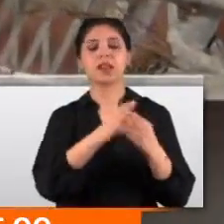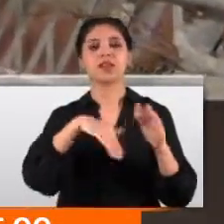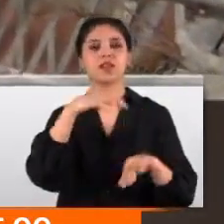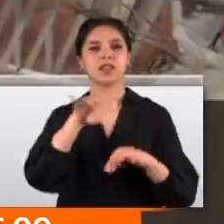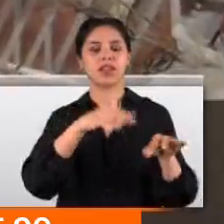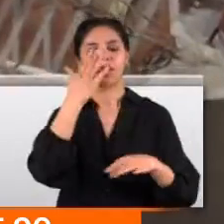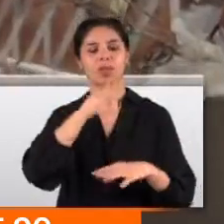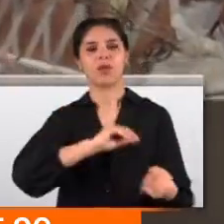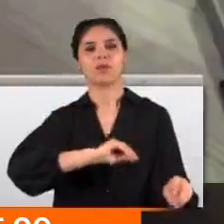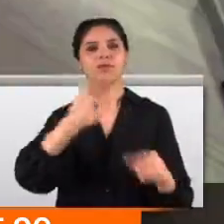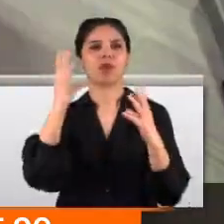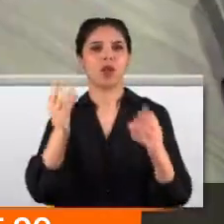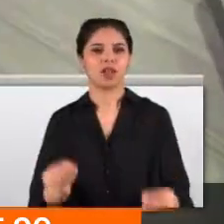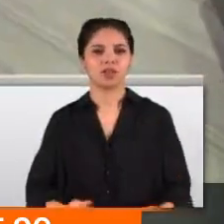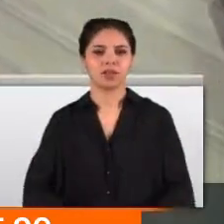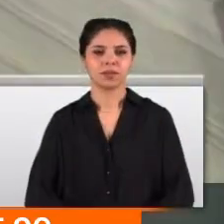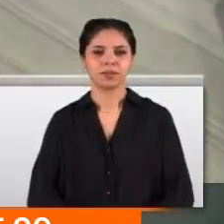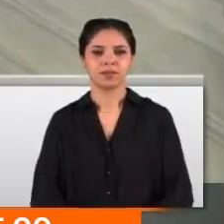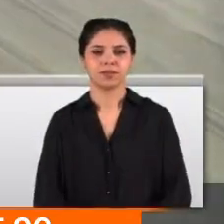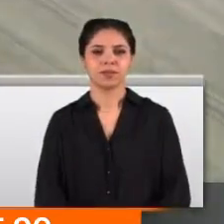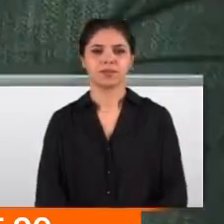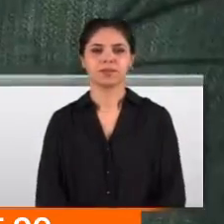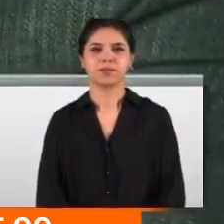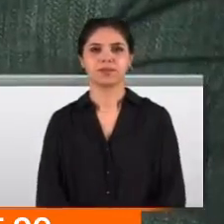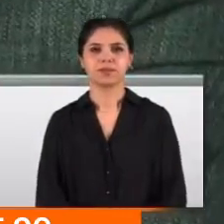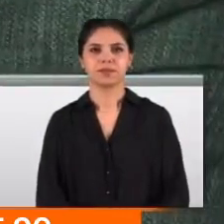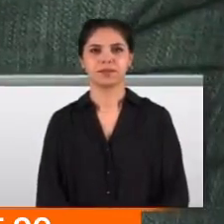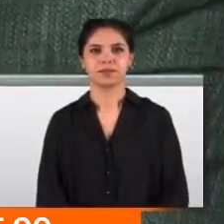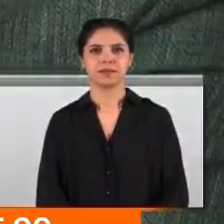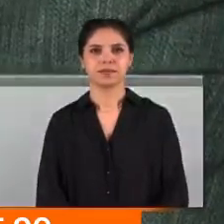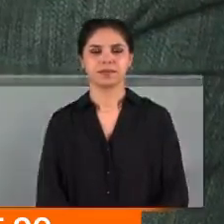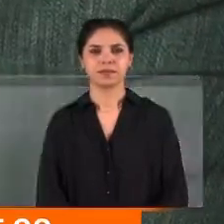ardından da tekrar doğaya bırakılacak. Eldiven olmasa elim parçalar olur.